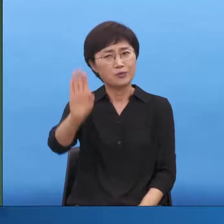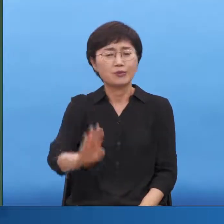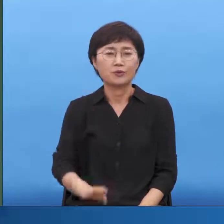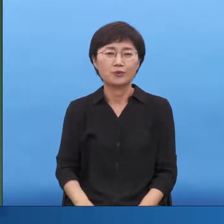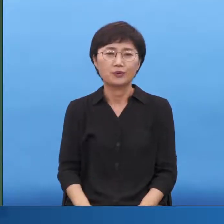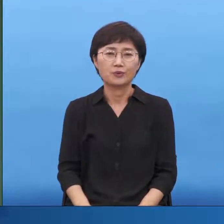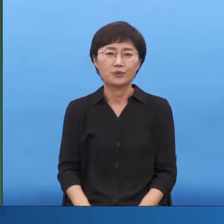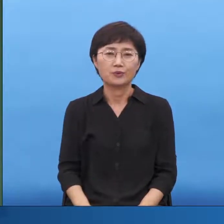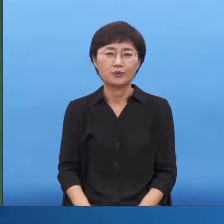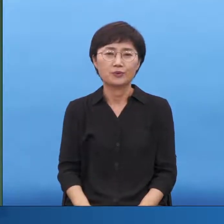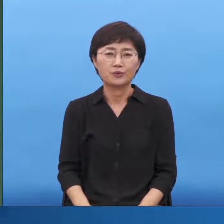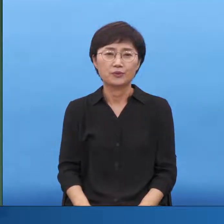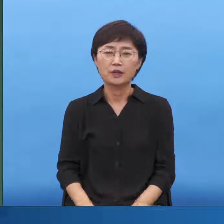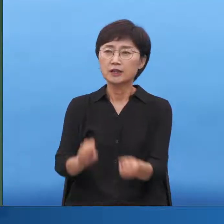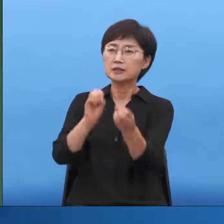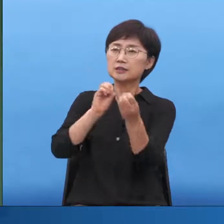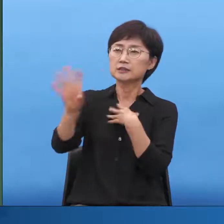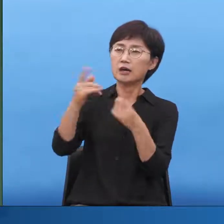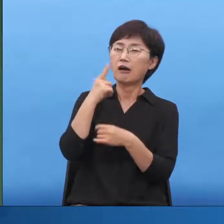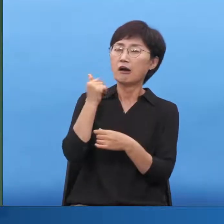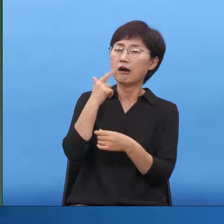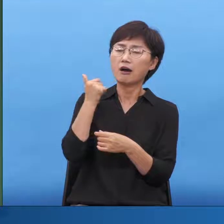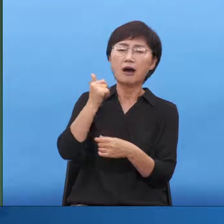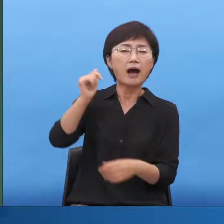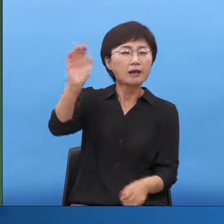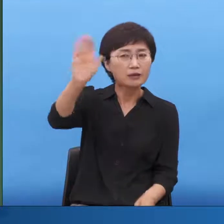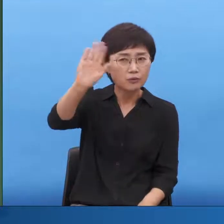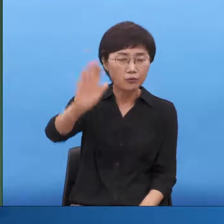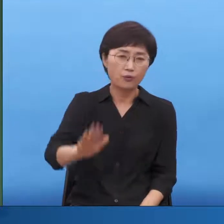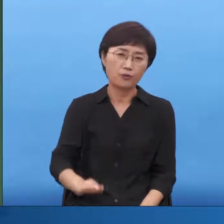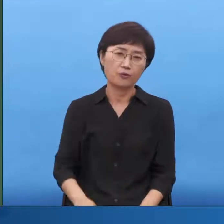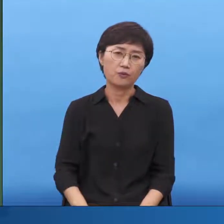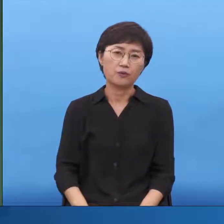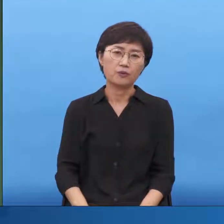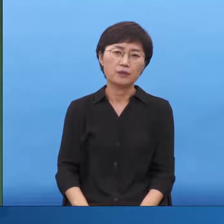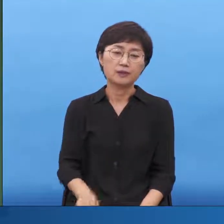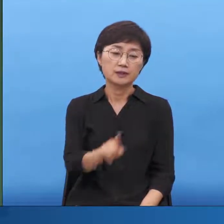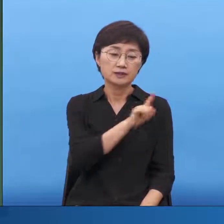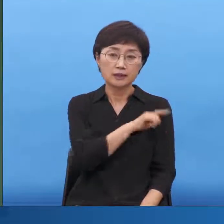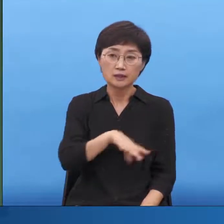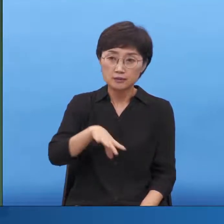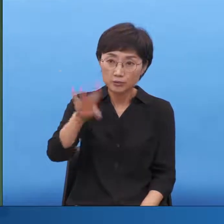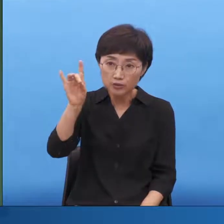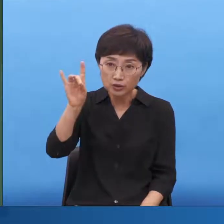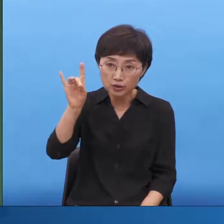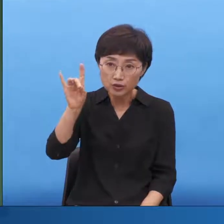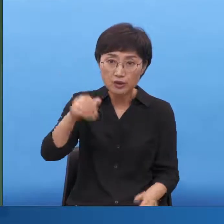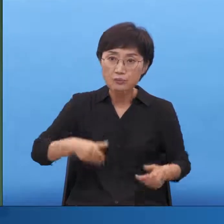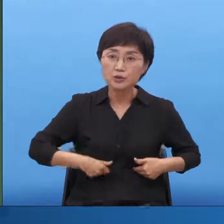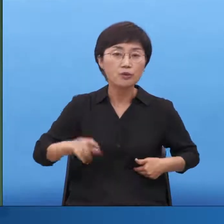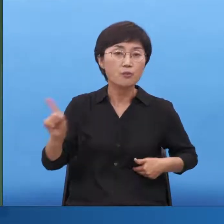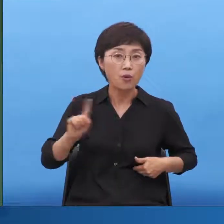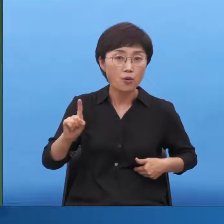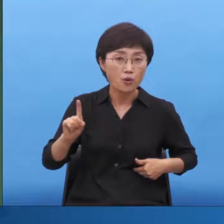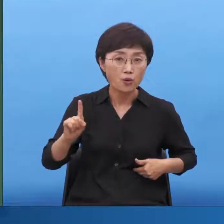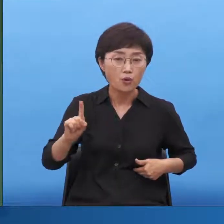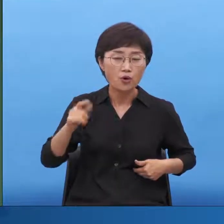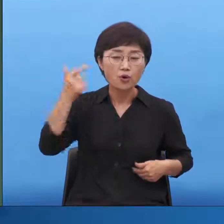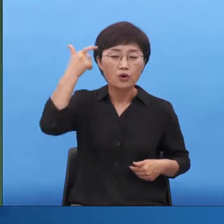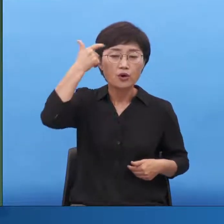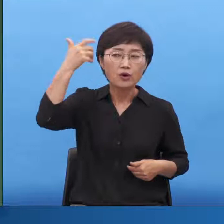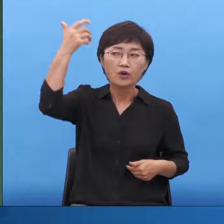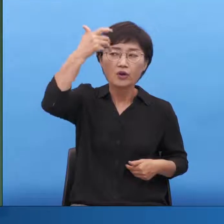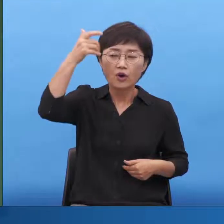不是说神迹是重要的。 응답도 그 뒤입니다. 应允也是在那后面。 렘드 여러분의 영적 상태가 가장 중요한 겁니다.